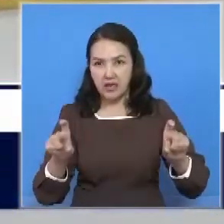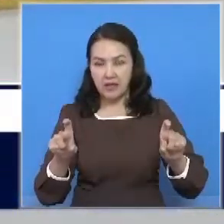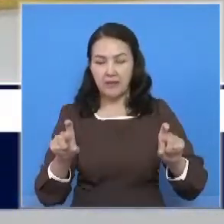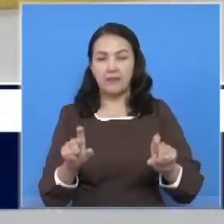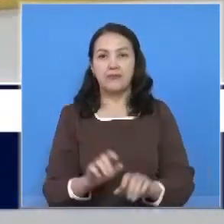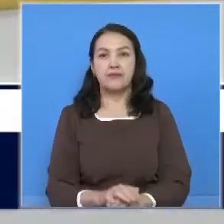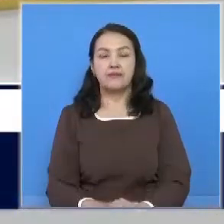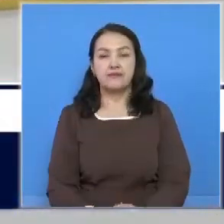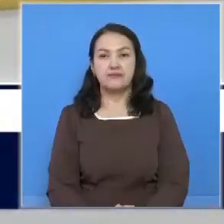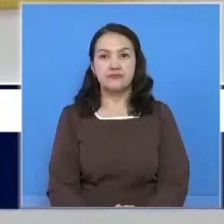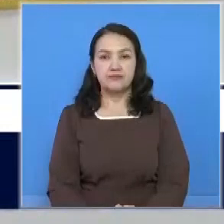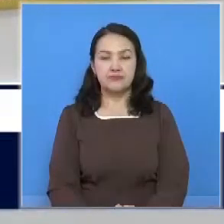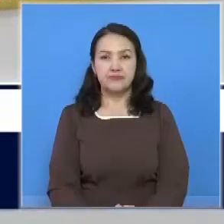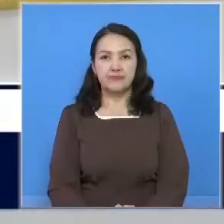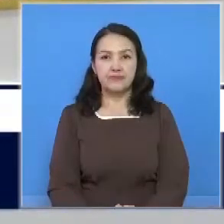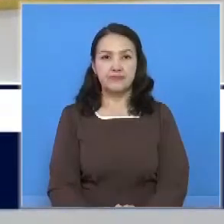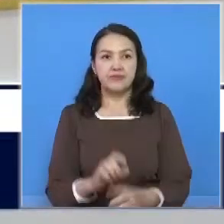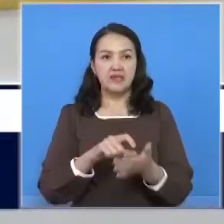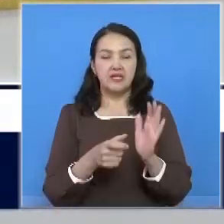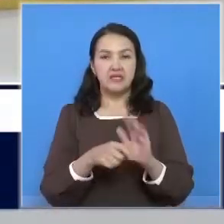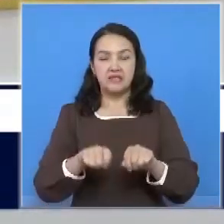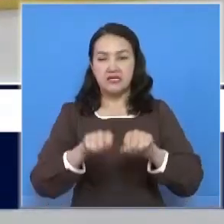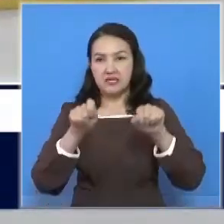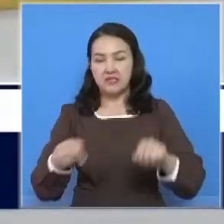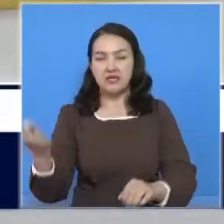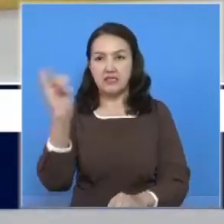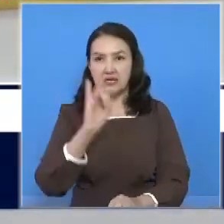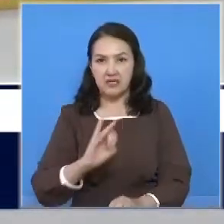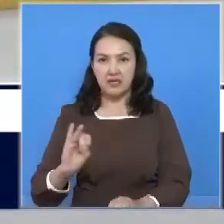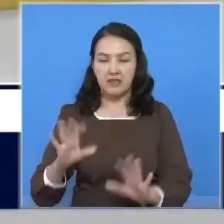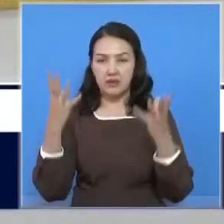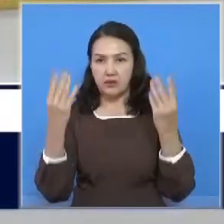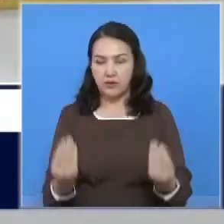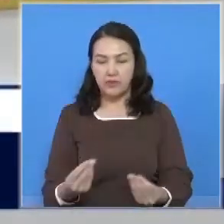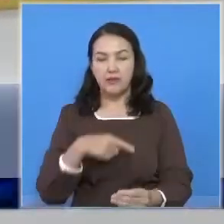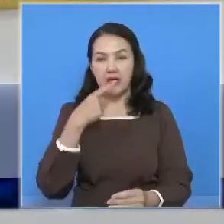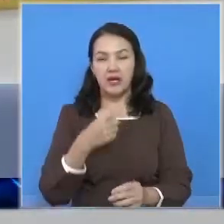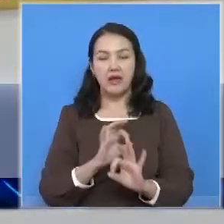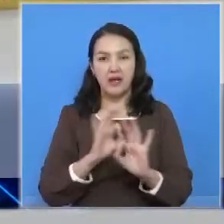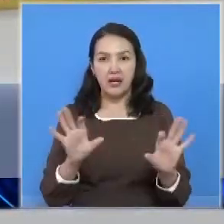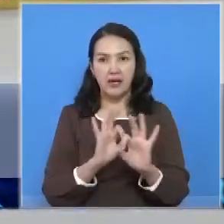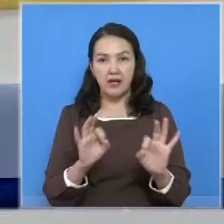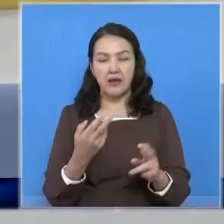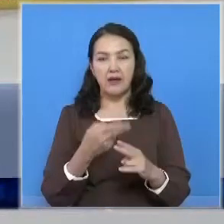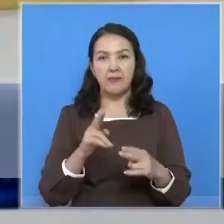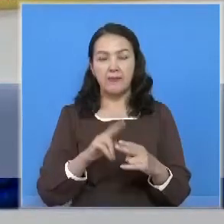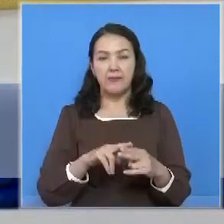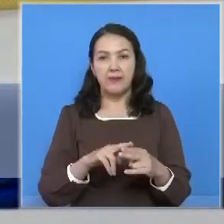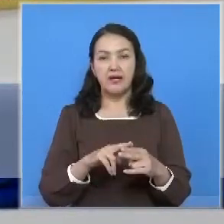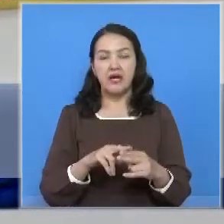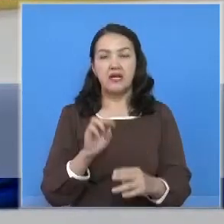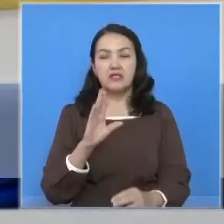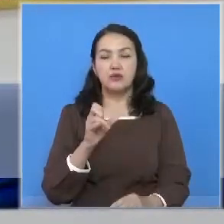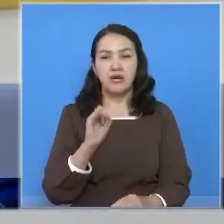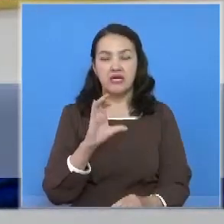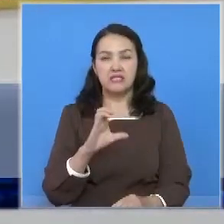Шалқар музыкалық мектебіндегі класстың ашылуы өзі тарихи оқиға деп айтамыз. Себебі Сәдуақас